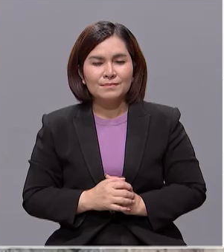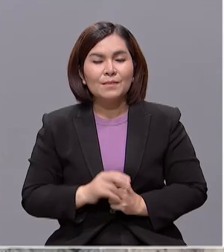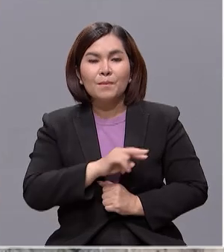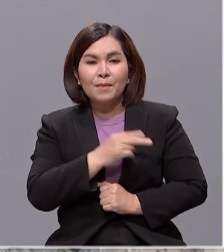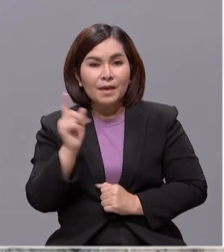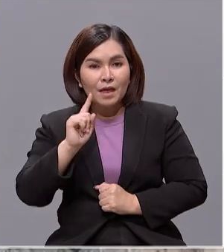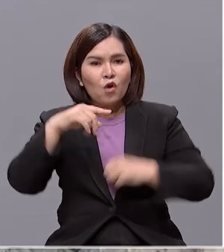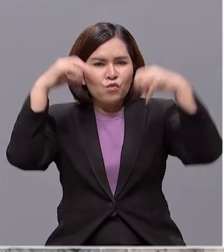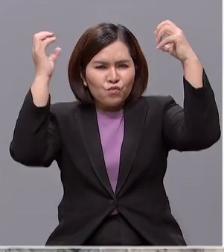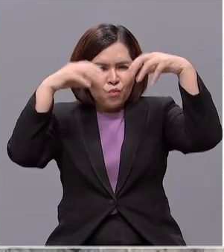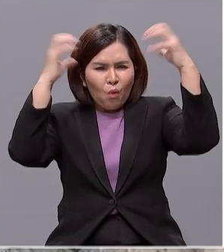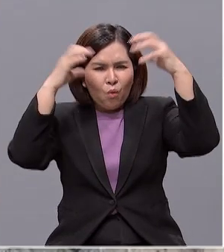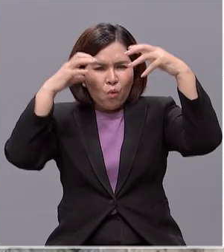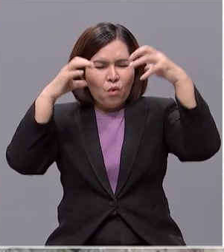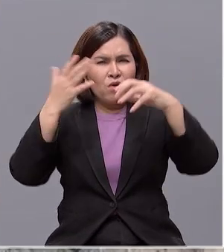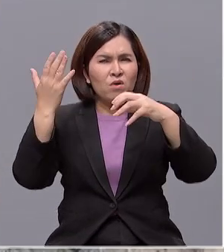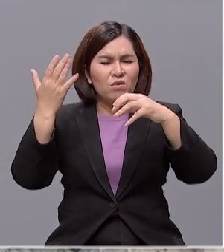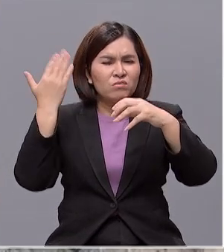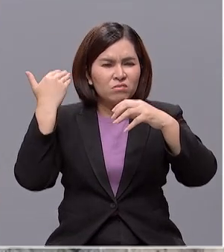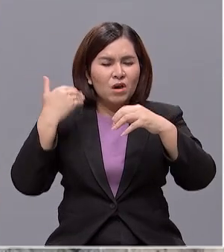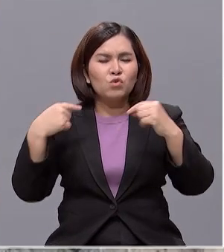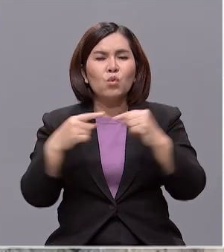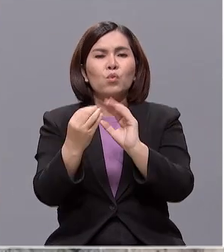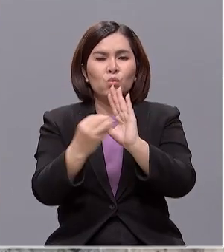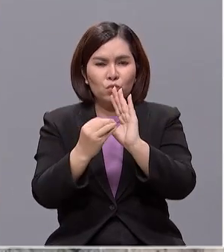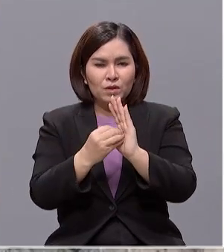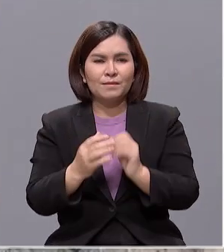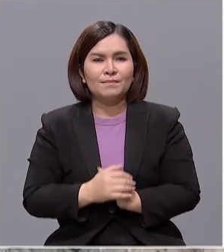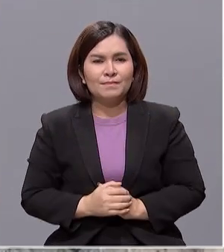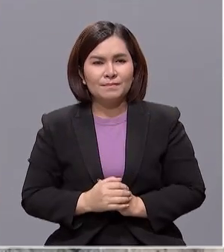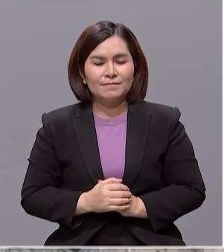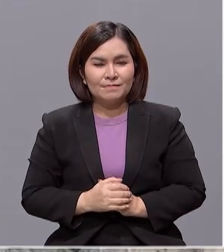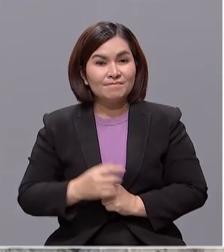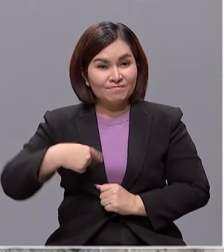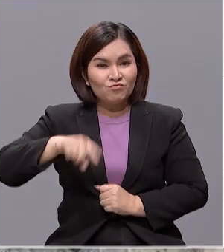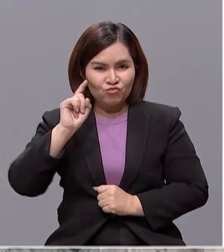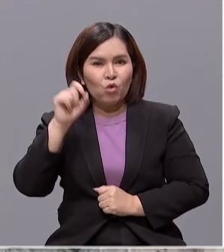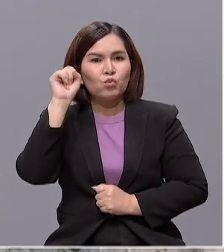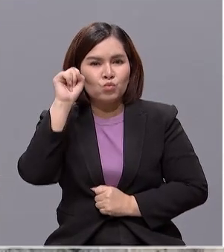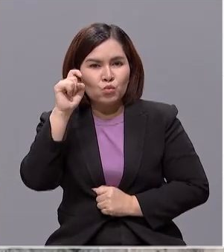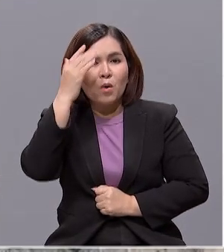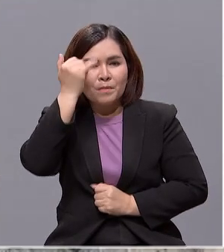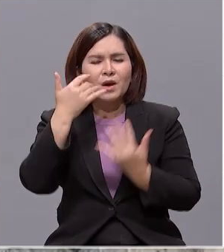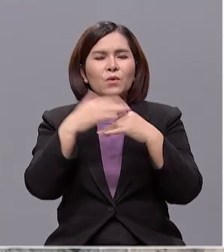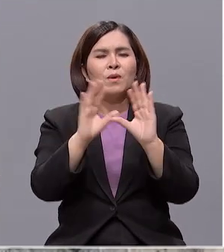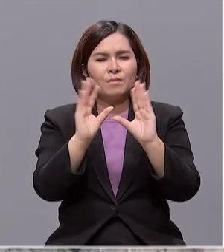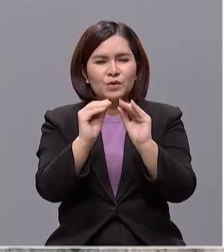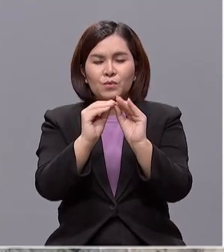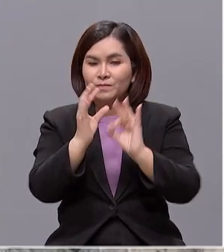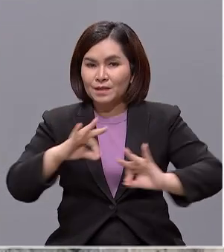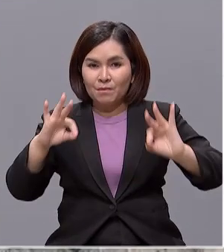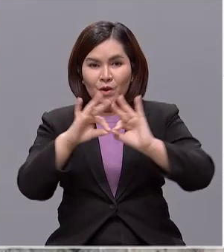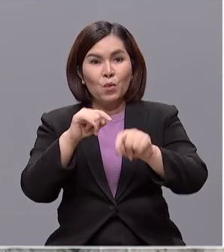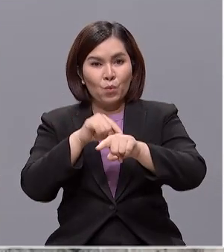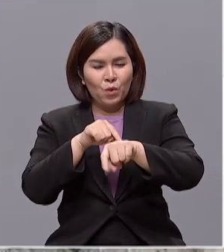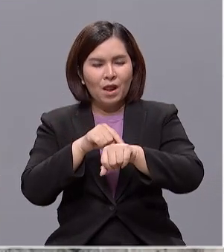มันตกหนักมากจริงๆนะคะเมื่อวันที่ฝนตกหนักในกรุงเทพฯแต่ยังไงคุณก็ยังจะต้องรีบไปเพื่อจะไปประชุมสำคัญให้ทันให้ได้